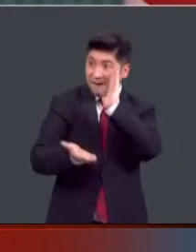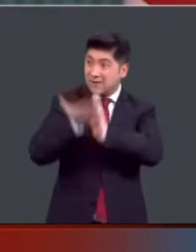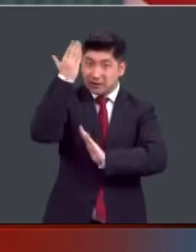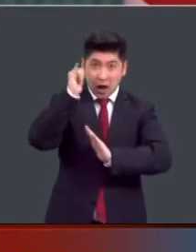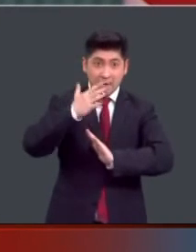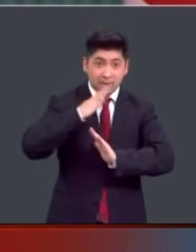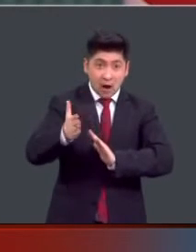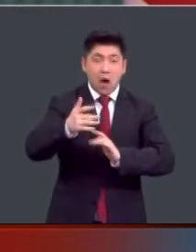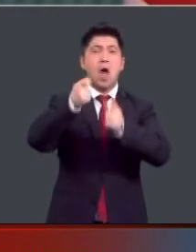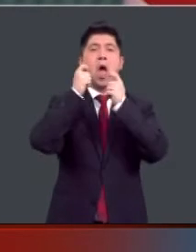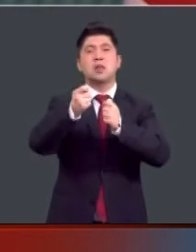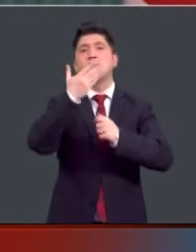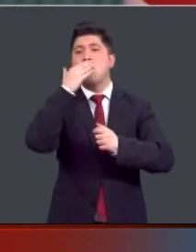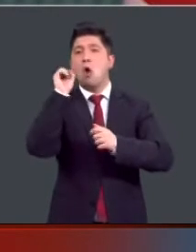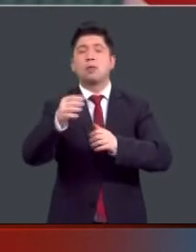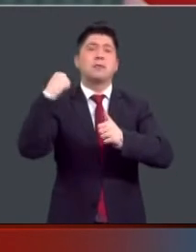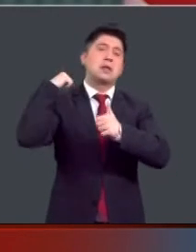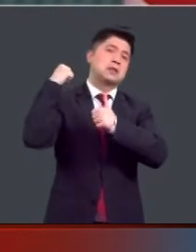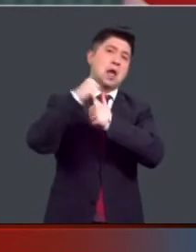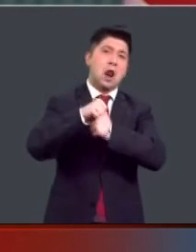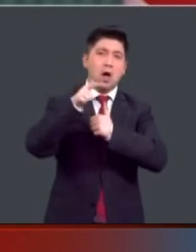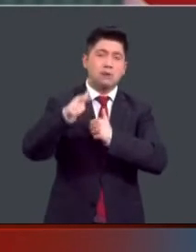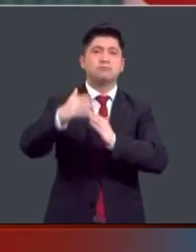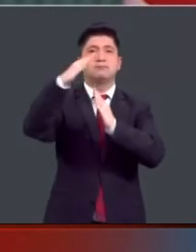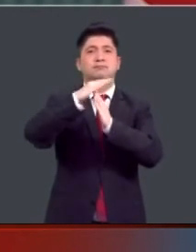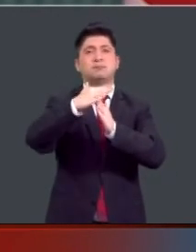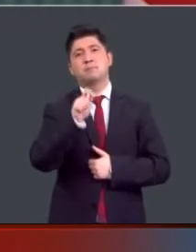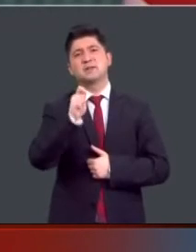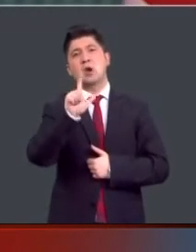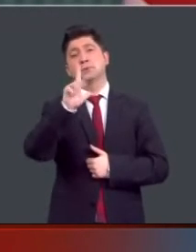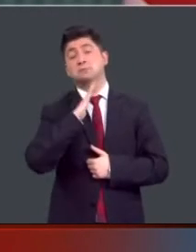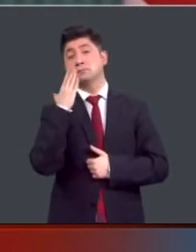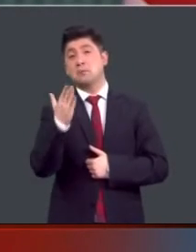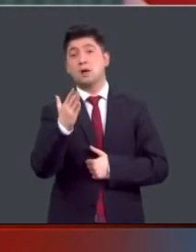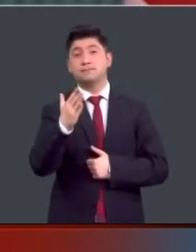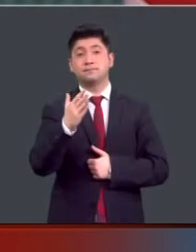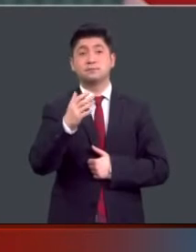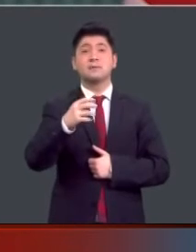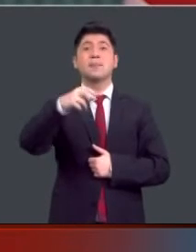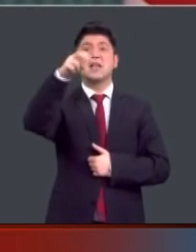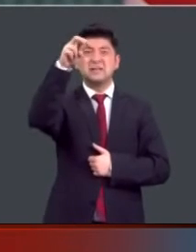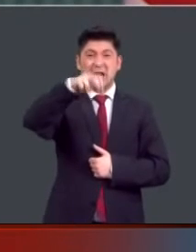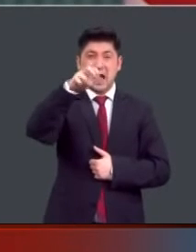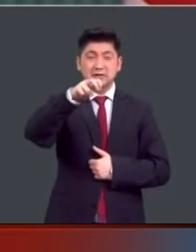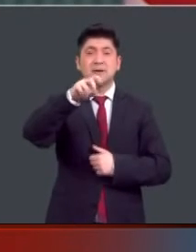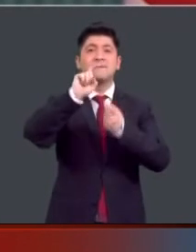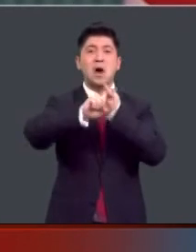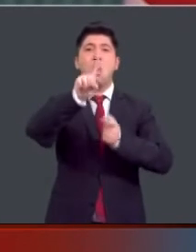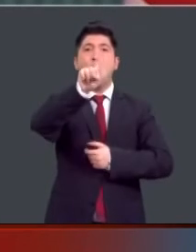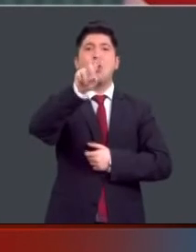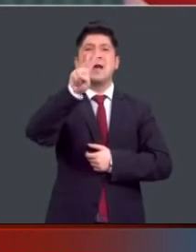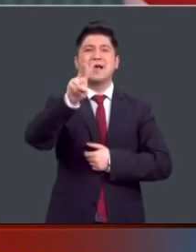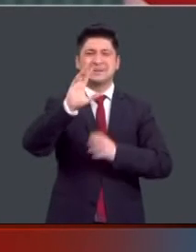halinde eğitim-öğretime yeniden ara verilebilecek 8 ve 12'nci